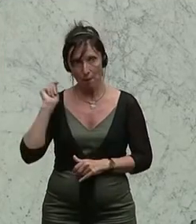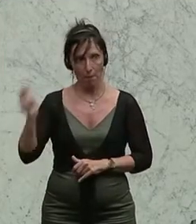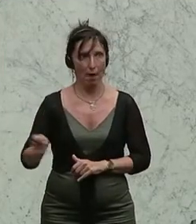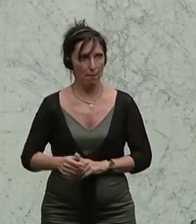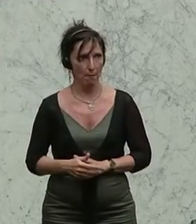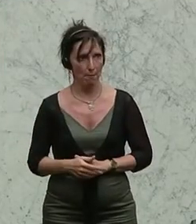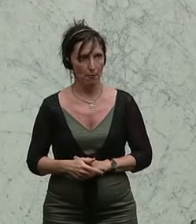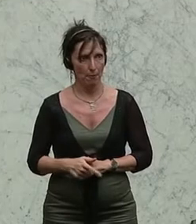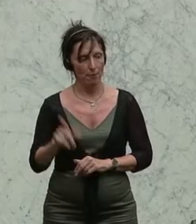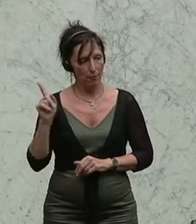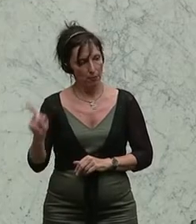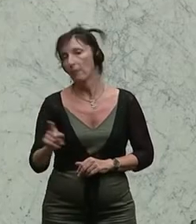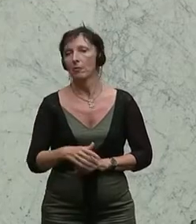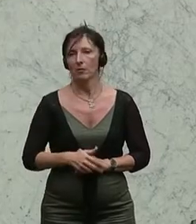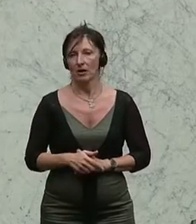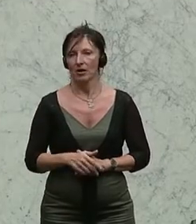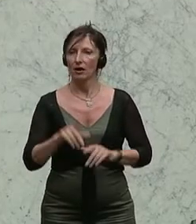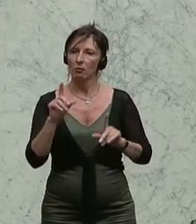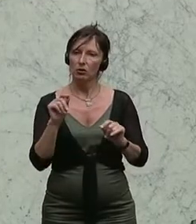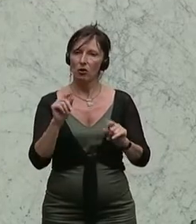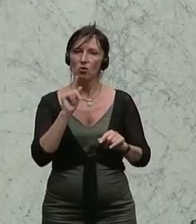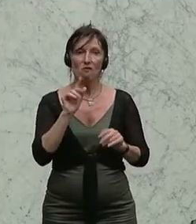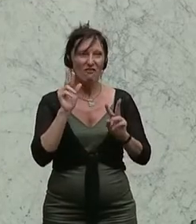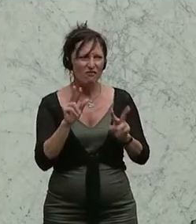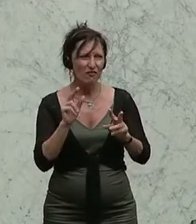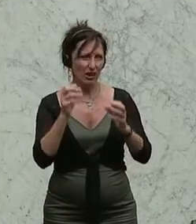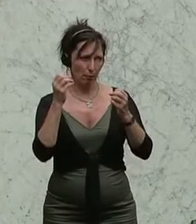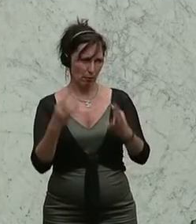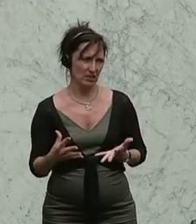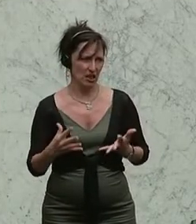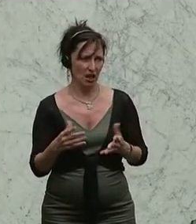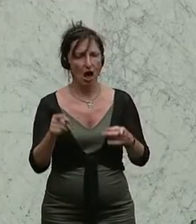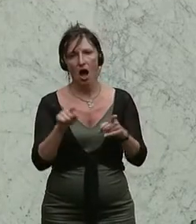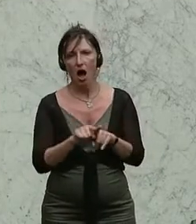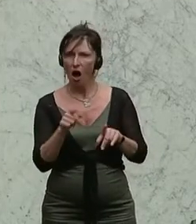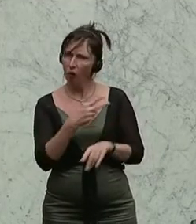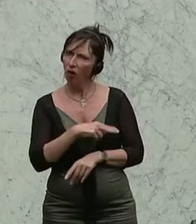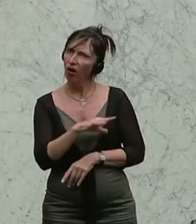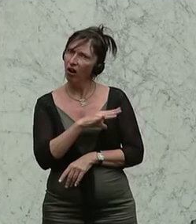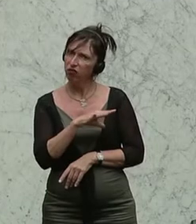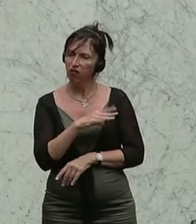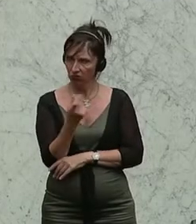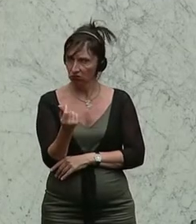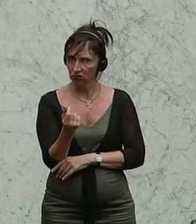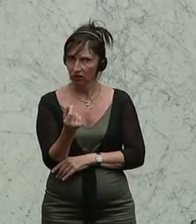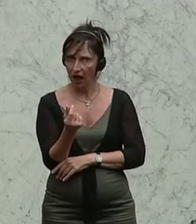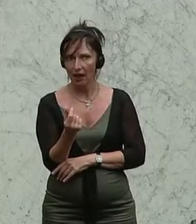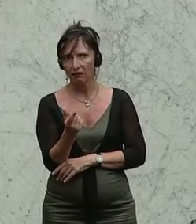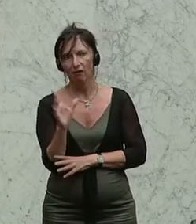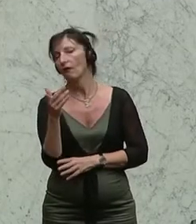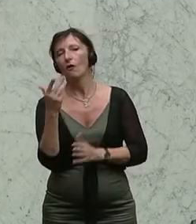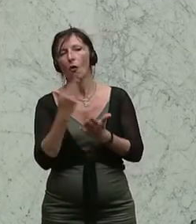nur dann heranzuziehen, wenn auch wirklich etwas passiert, weil dann muss man nämlich auch das finanzielle Risiko tragen und dann glaube ich nicht, dass man das